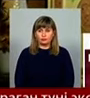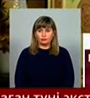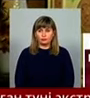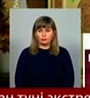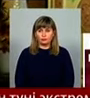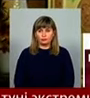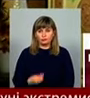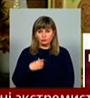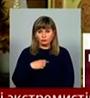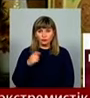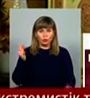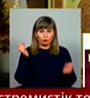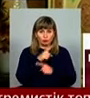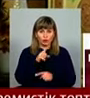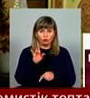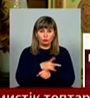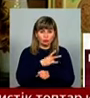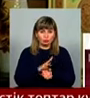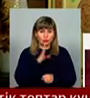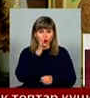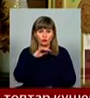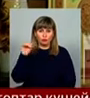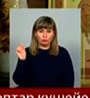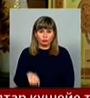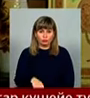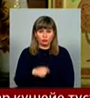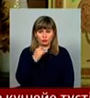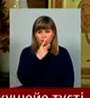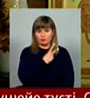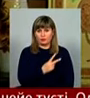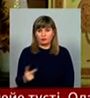Узнал ночью, приехал рано утром. И вот обнаружилось вот это.